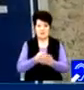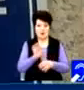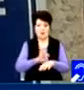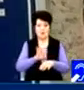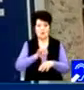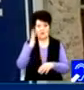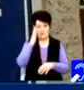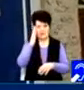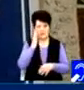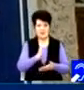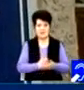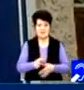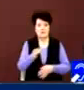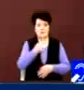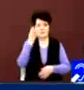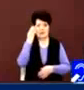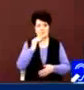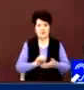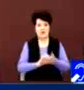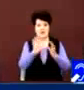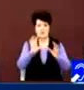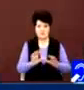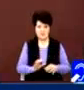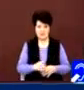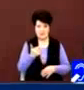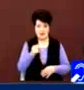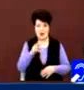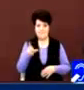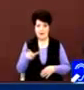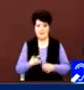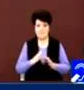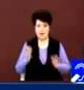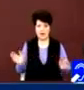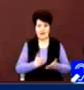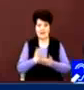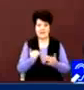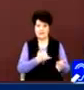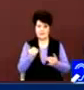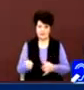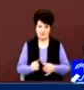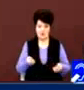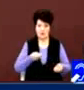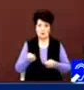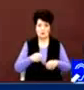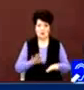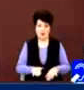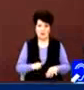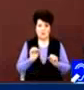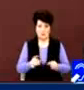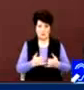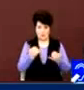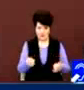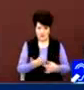mentale există în Republica Moldova și legislație și o gamă foarte mare de servicii care autoritățile publice locale le pot